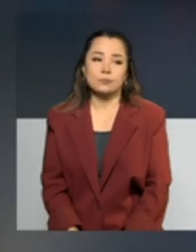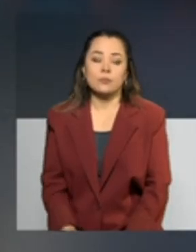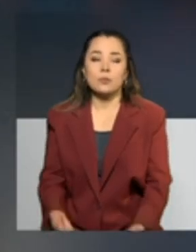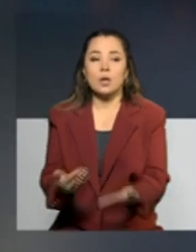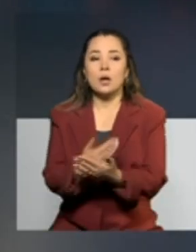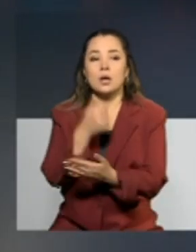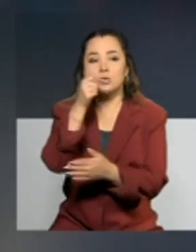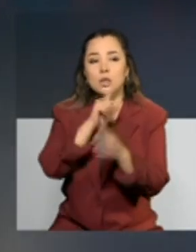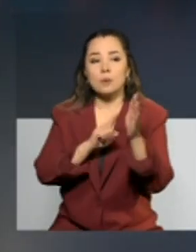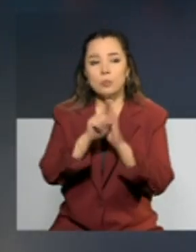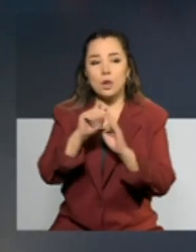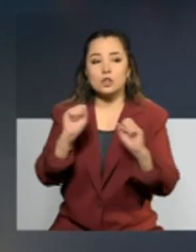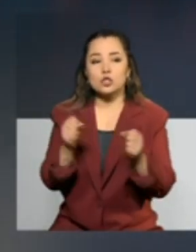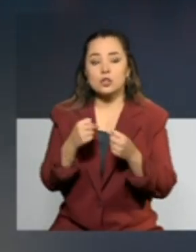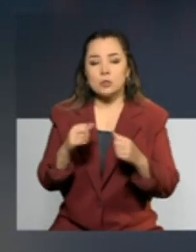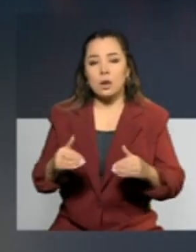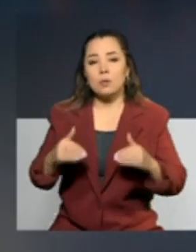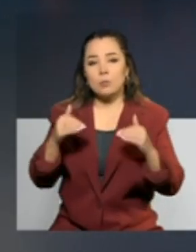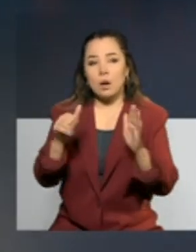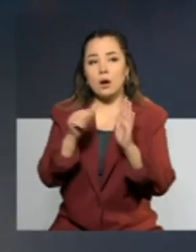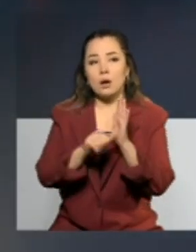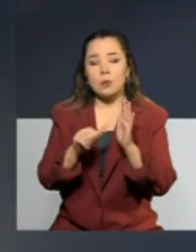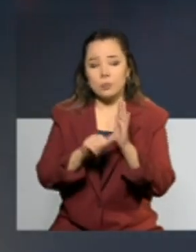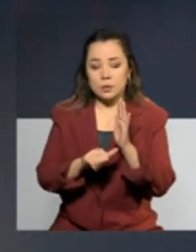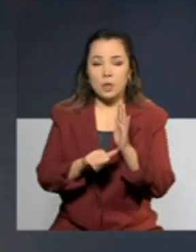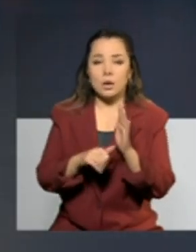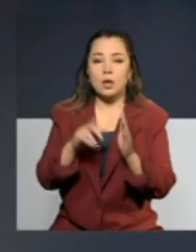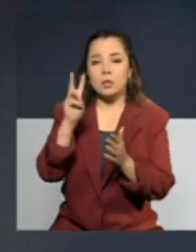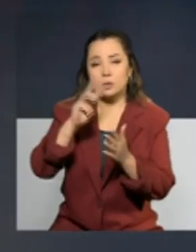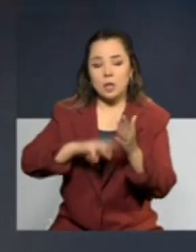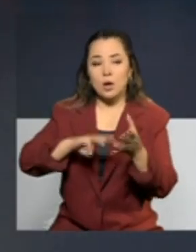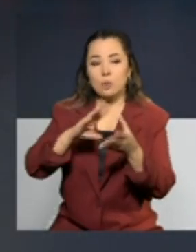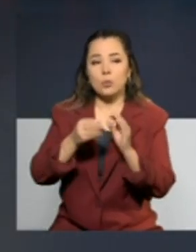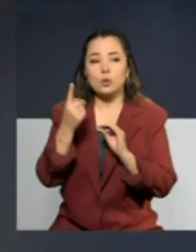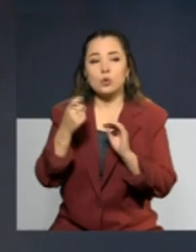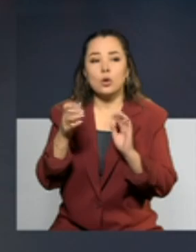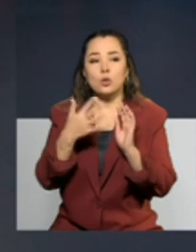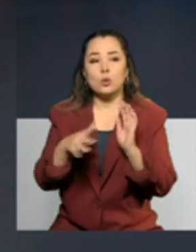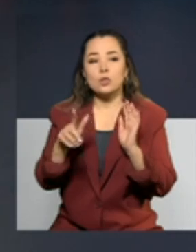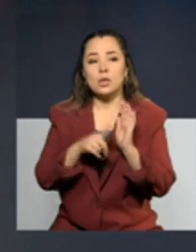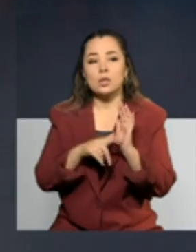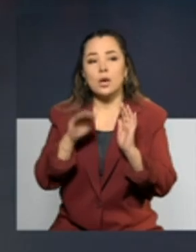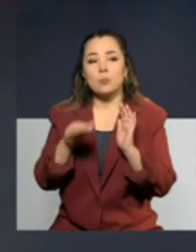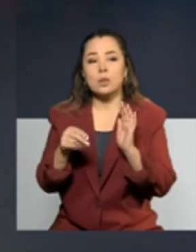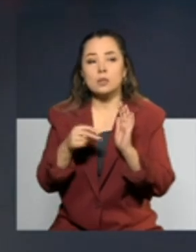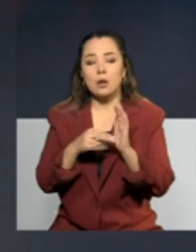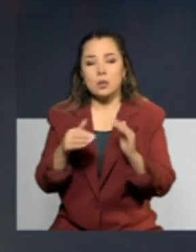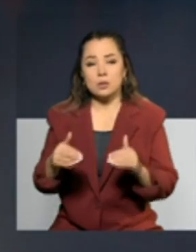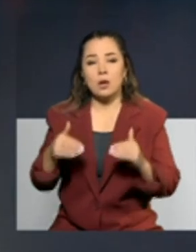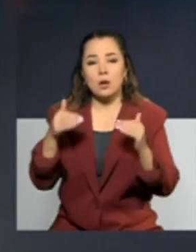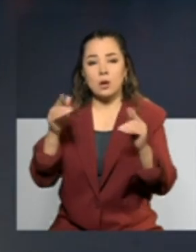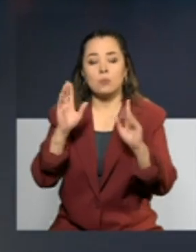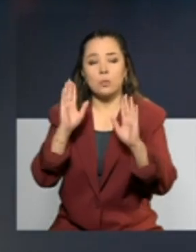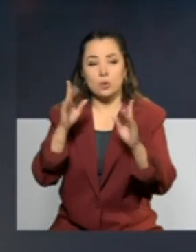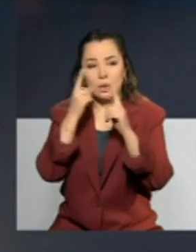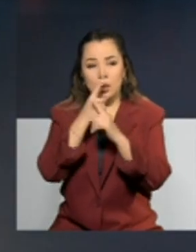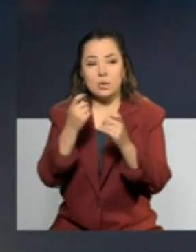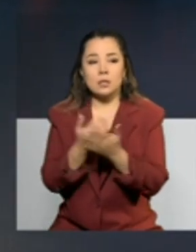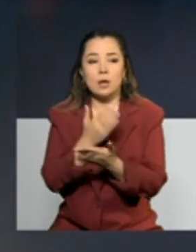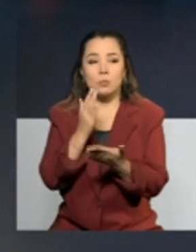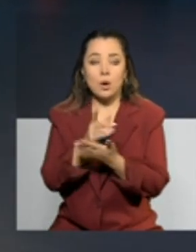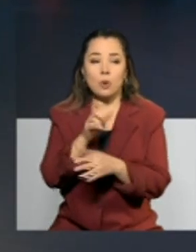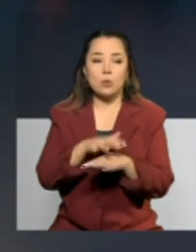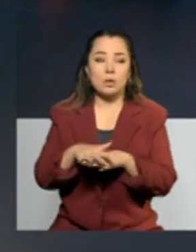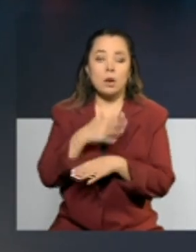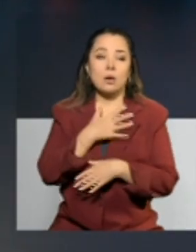Жаңа жылдан бастап жылдамдықты 60-тан асырғандарға салынатын айыппұл 157 000 теңгеден асады деген ақпарат тарап,